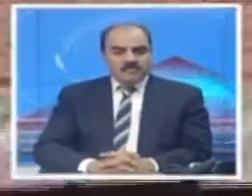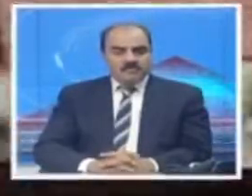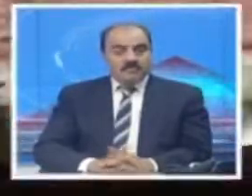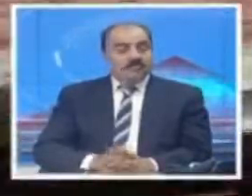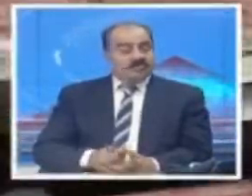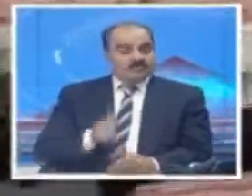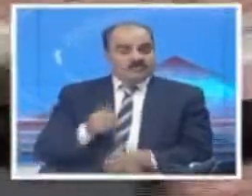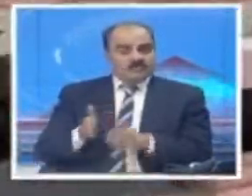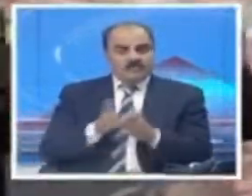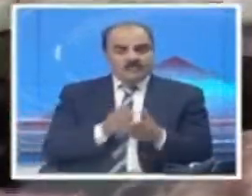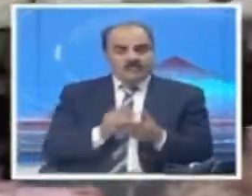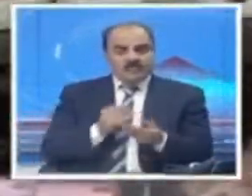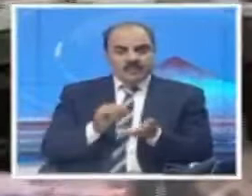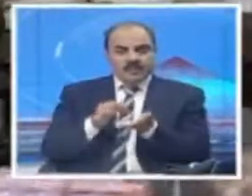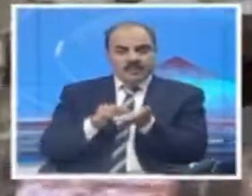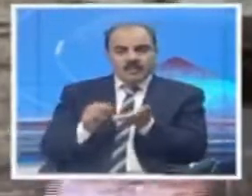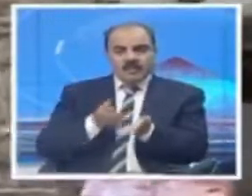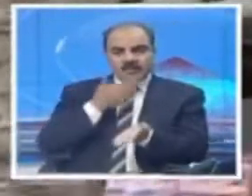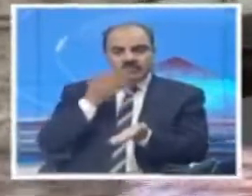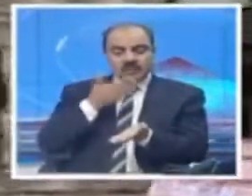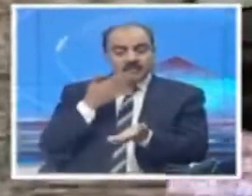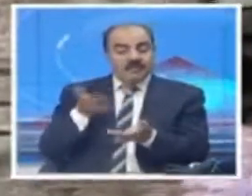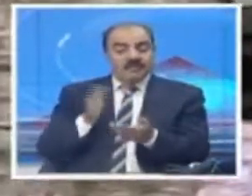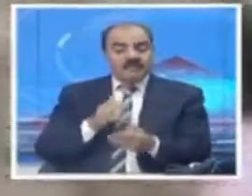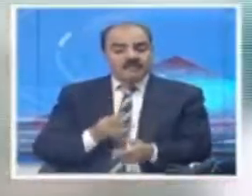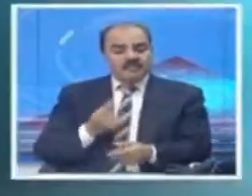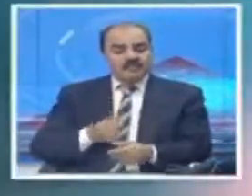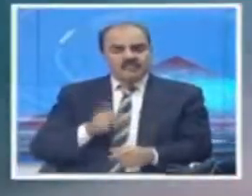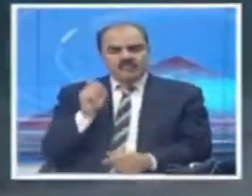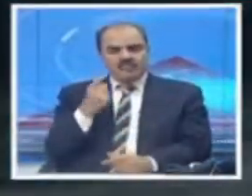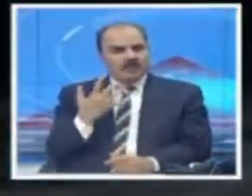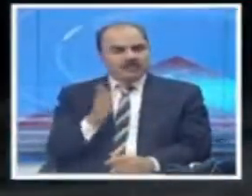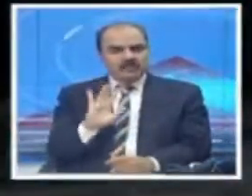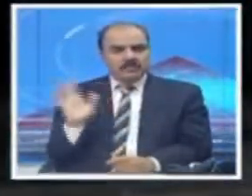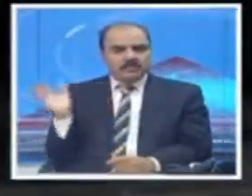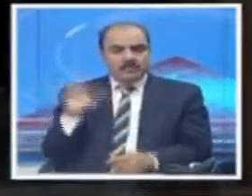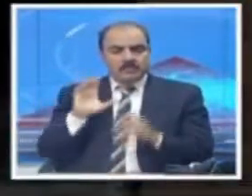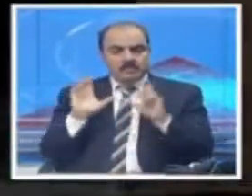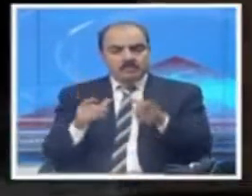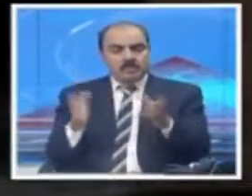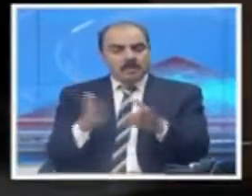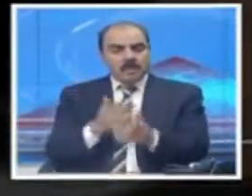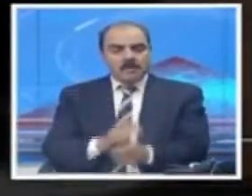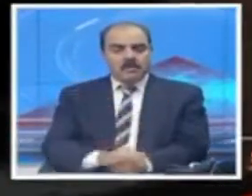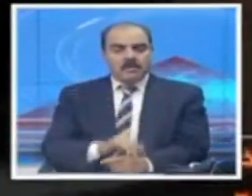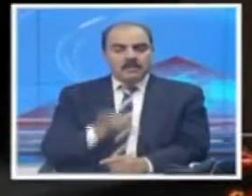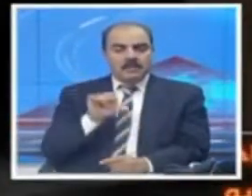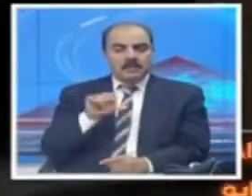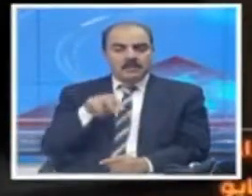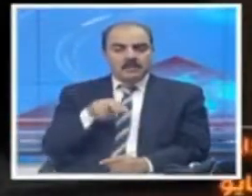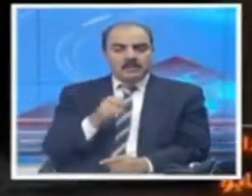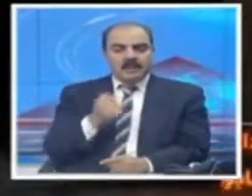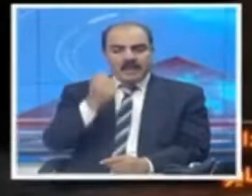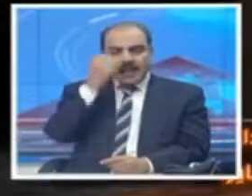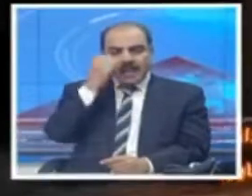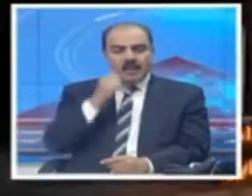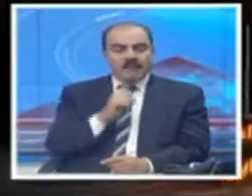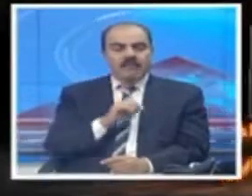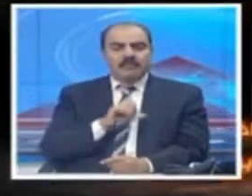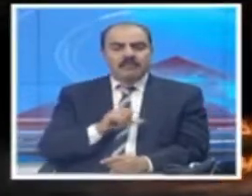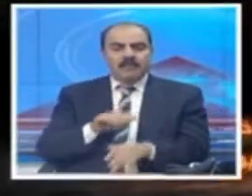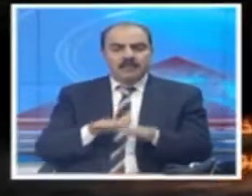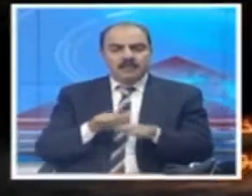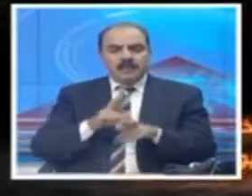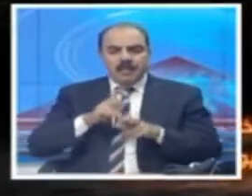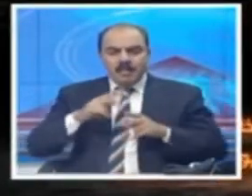وعلى صعيد ضبط الأقراص المخدرة، تمكنت الإدارة خلال شهر مايو من ضبط ما يقارب 89 ألف قرص مخدر